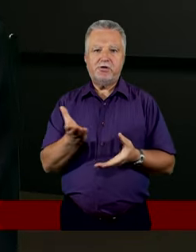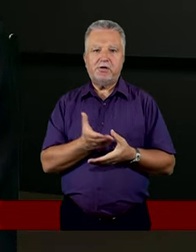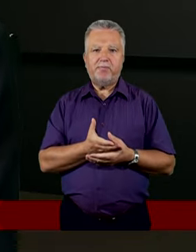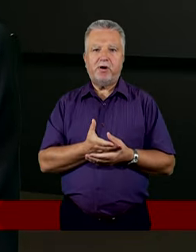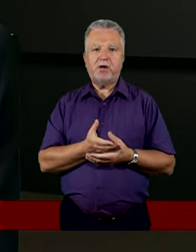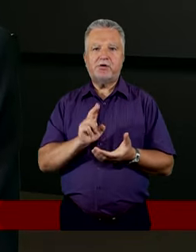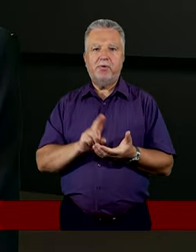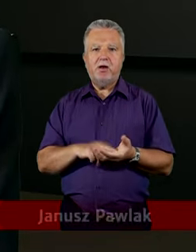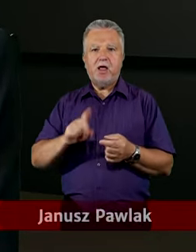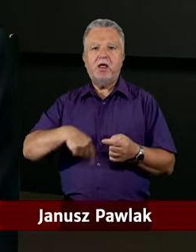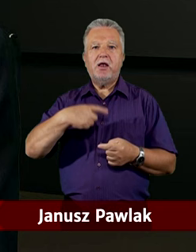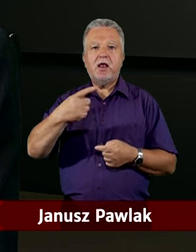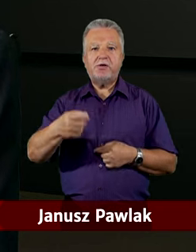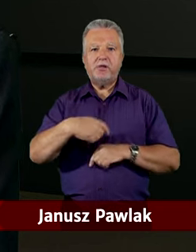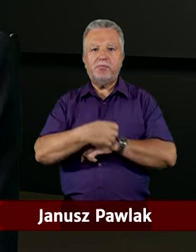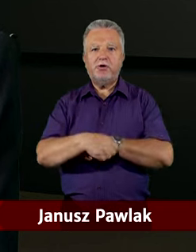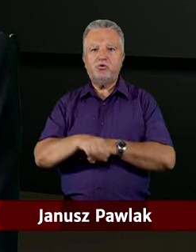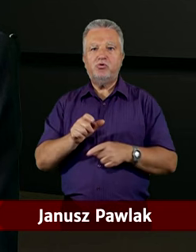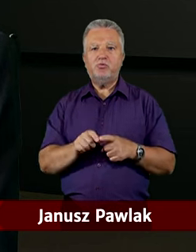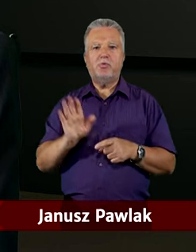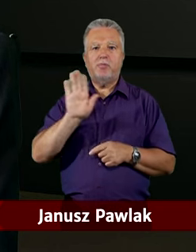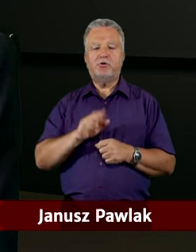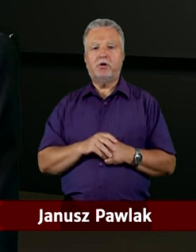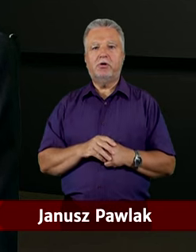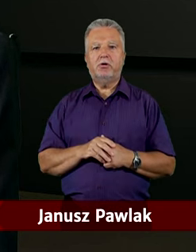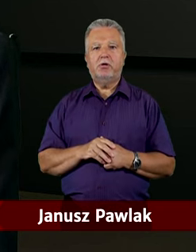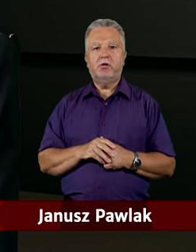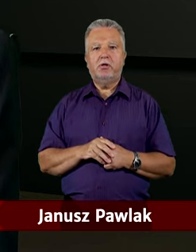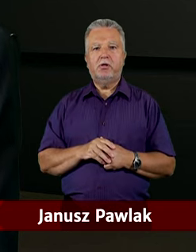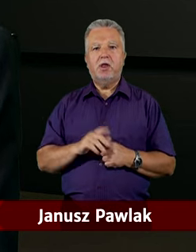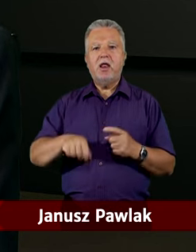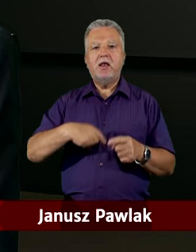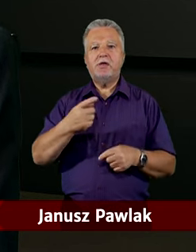Serdecznie zapraszam na kolejne studium Słowa Bożego.